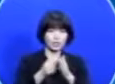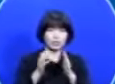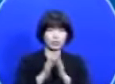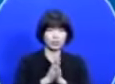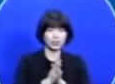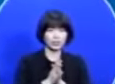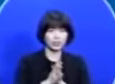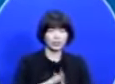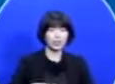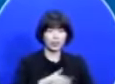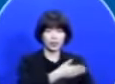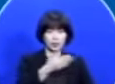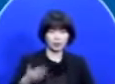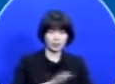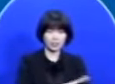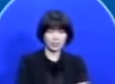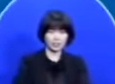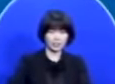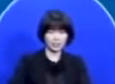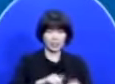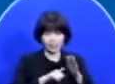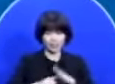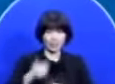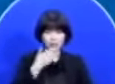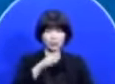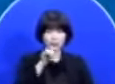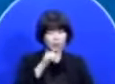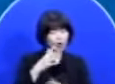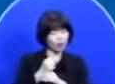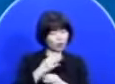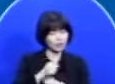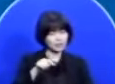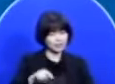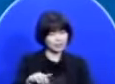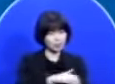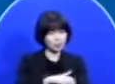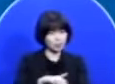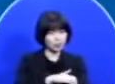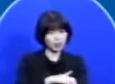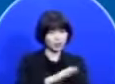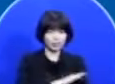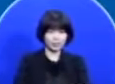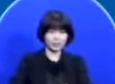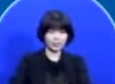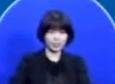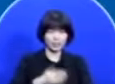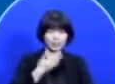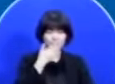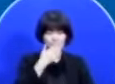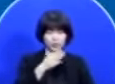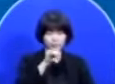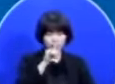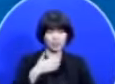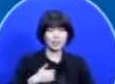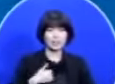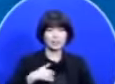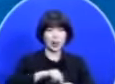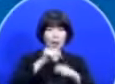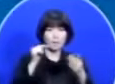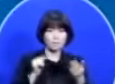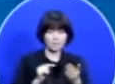얼마나 잘 견뎌 내실 수 있을까 언제까지 이 불편 함을 잘 감수 하실까 하는 것이 제 마음에